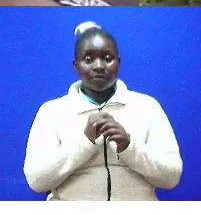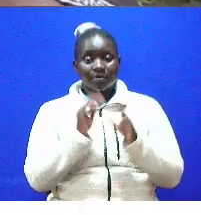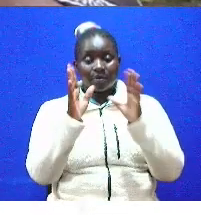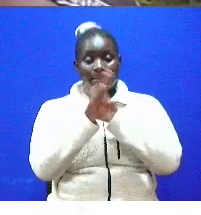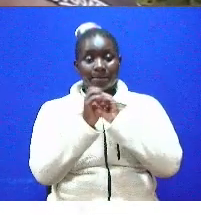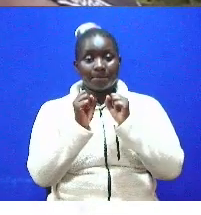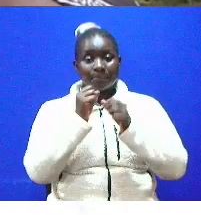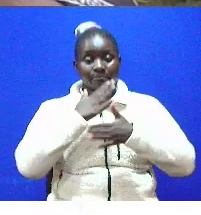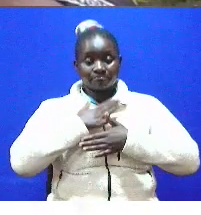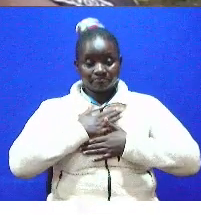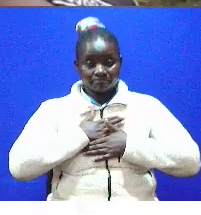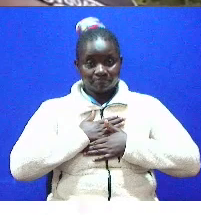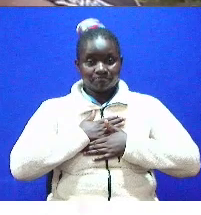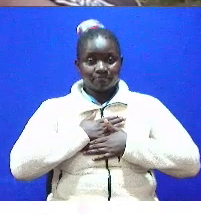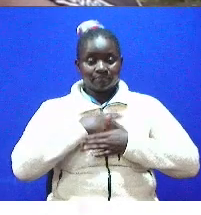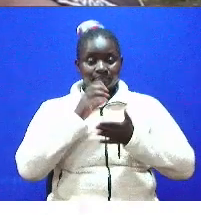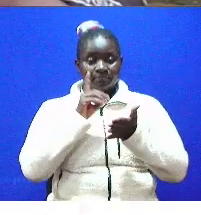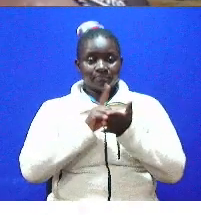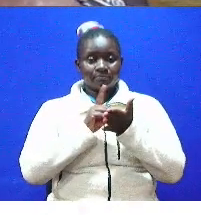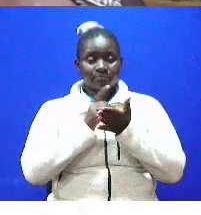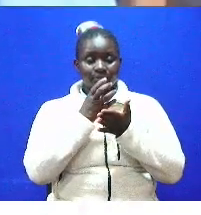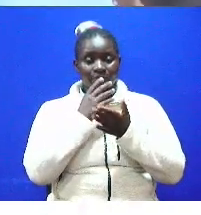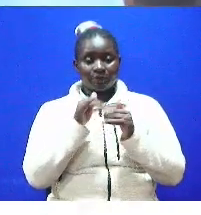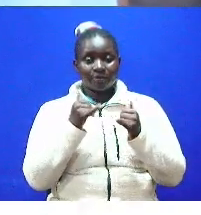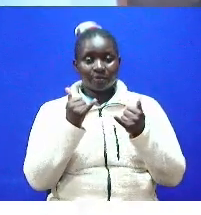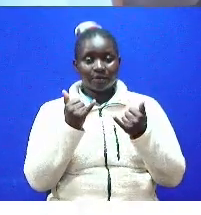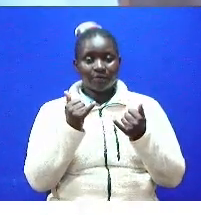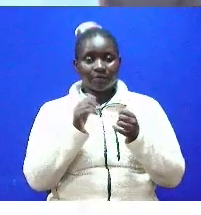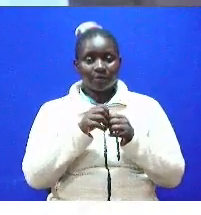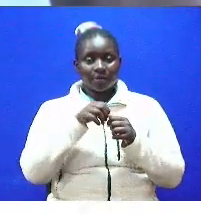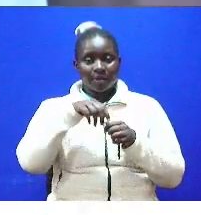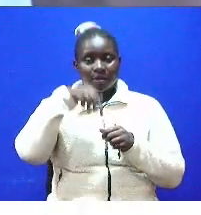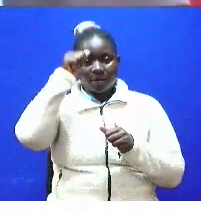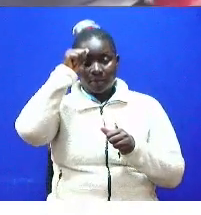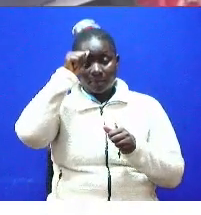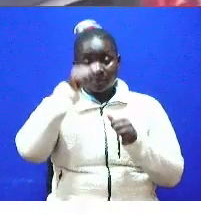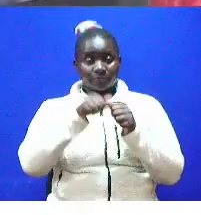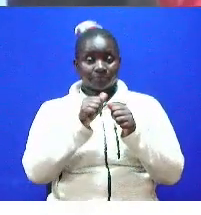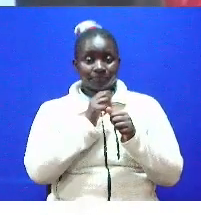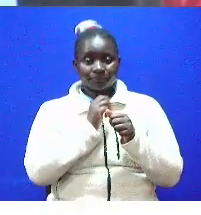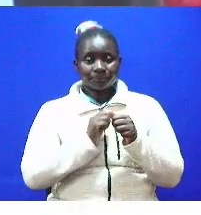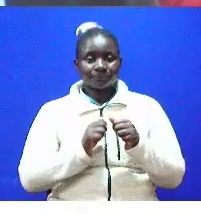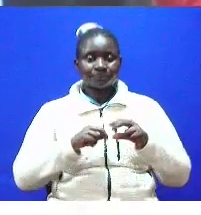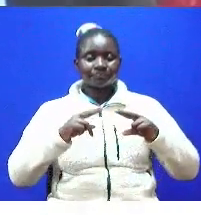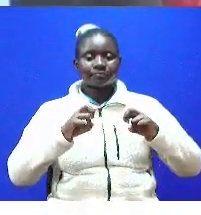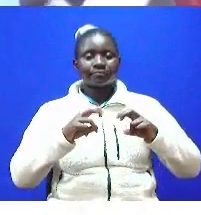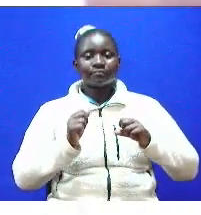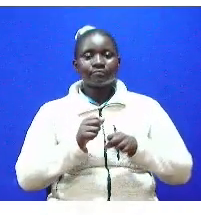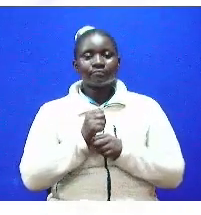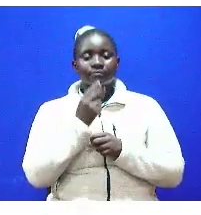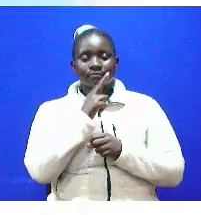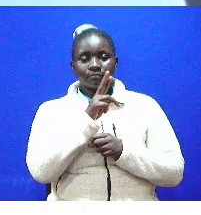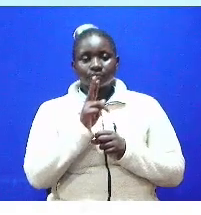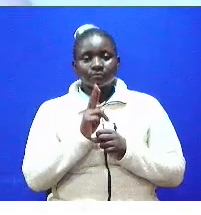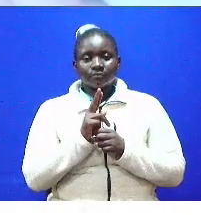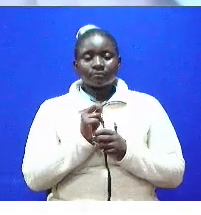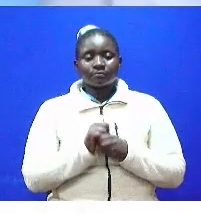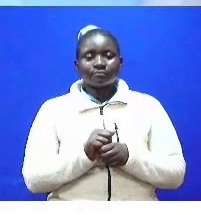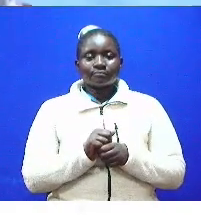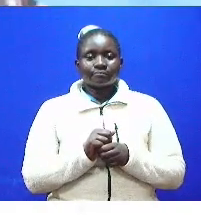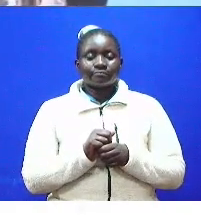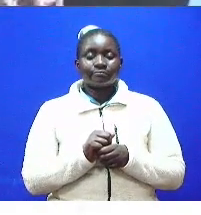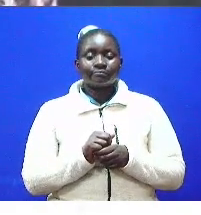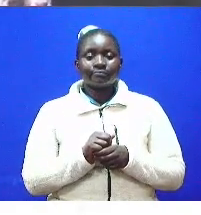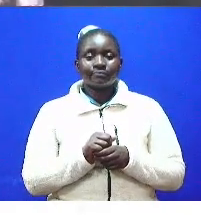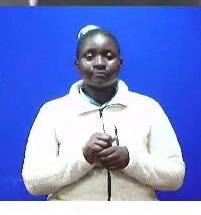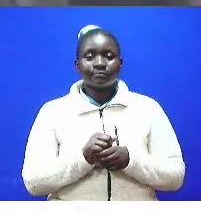anchoa William Ruto a singe jo ko nyora ba kwa kwa ko maliria ba sayo ba kutu na ba na kanyore chunjo ba ko ri nale